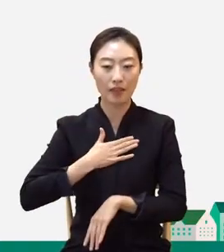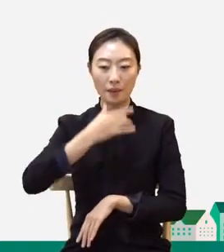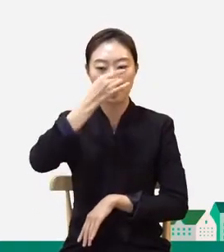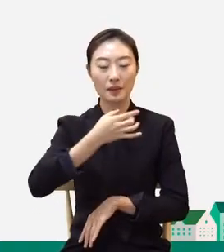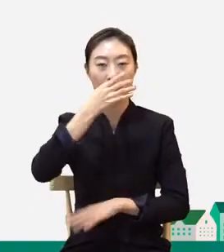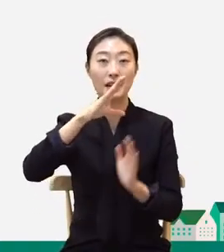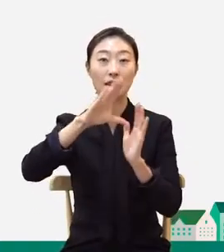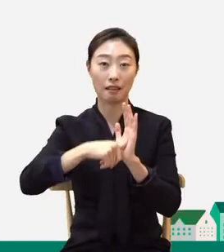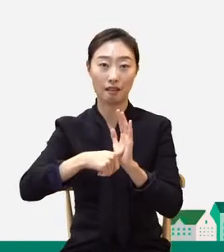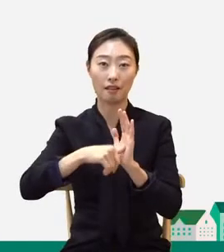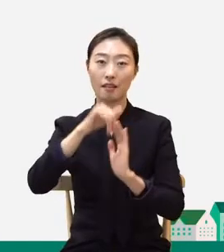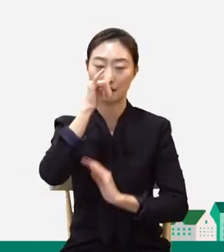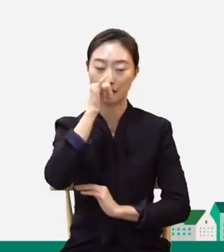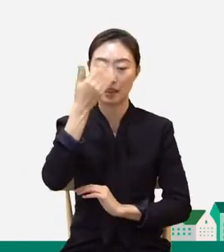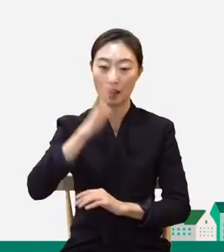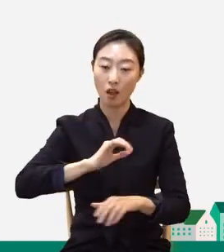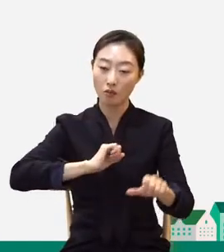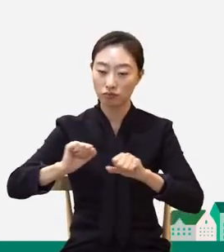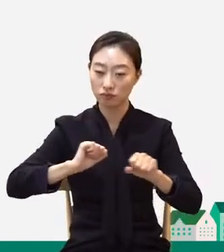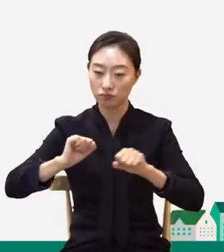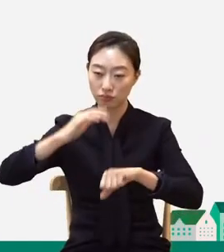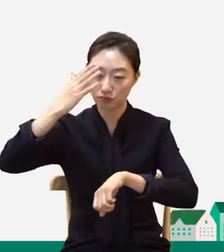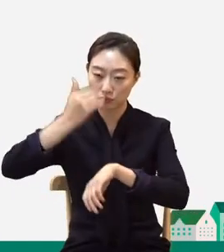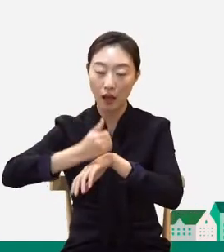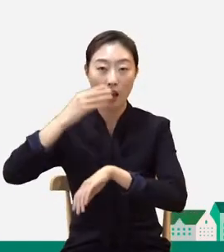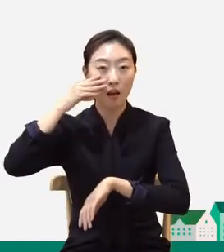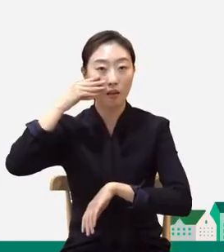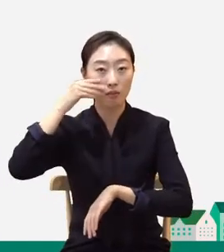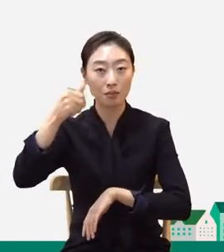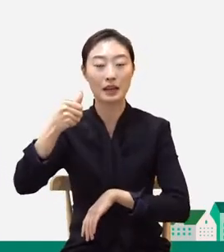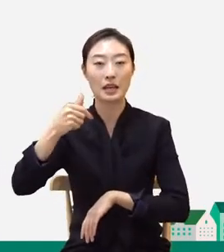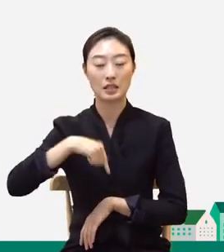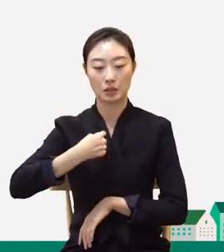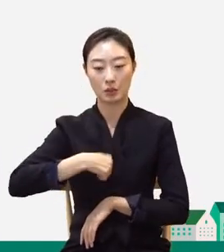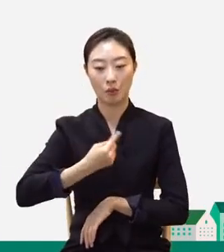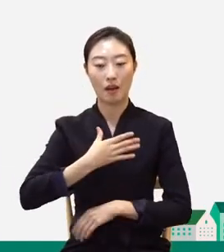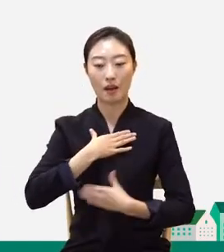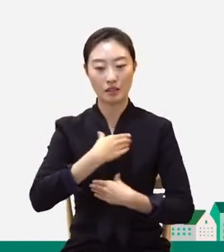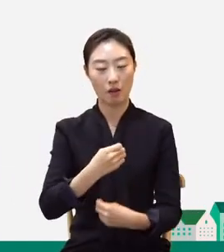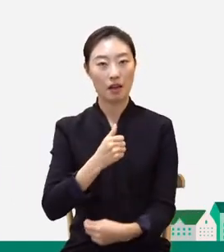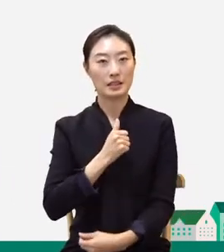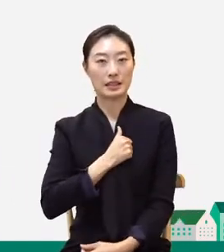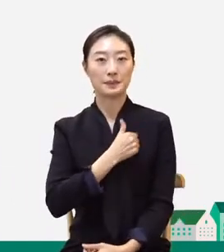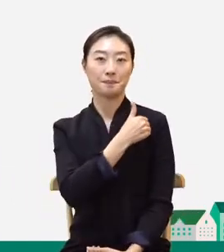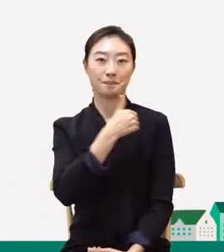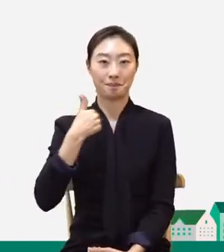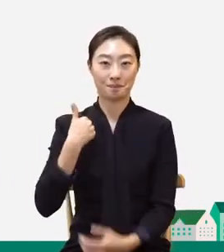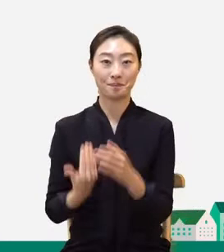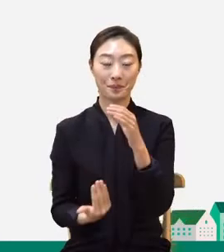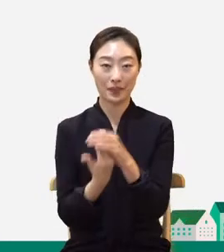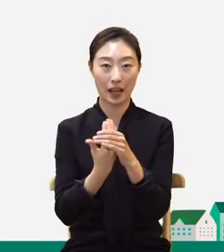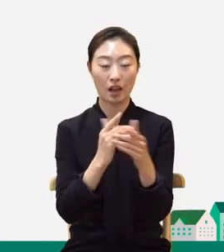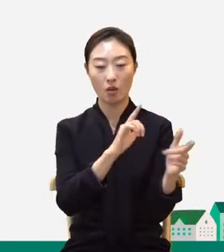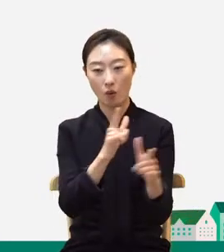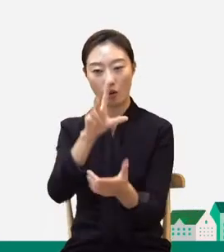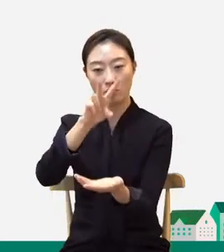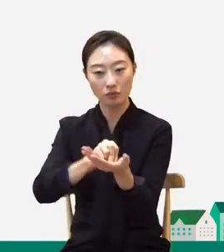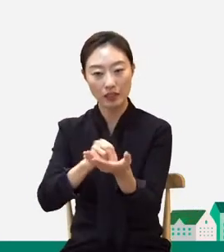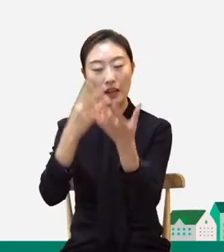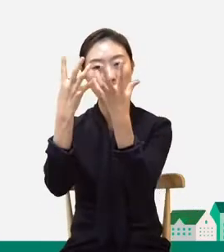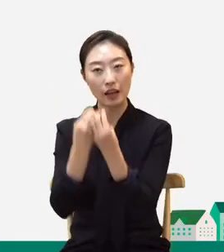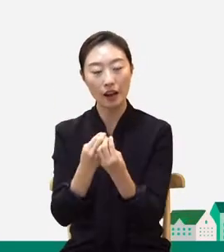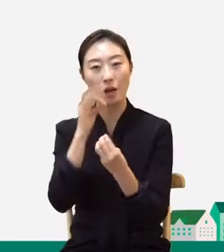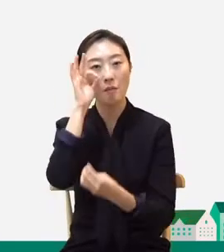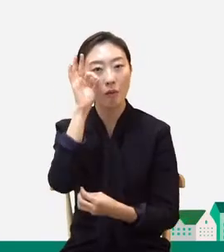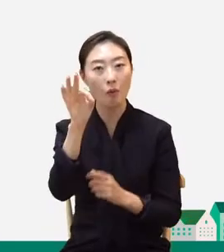하지만 활동을 할수록 점점 저 스스로에 대한 안정감과 자신감이 생겼습니다. 다양한 문제와 사례를